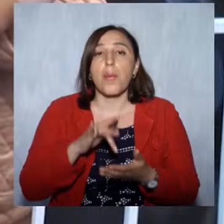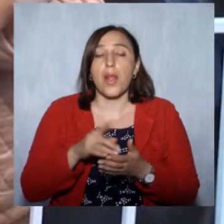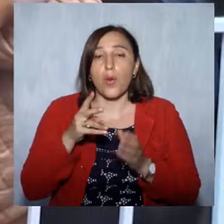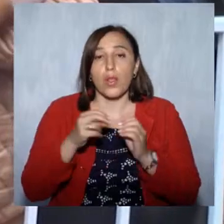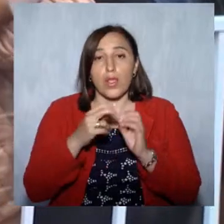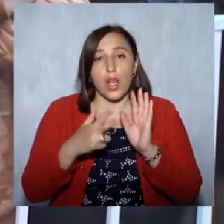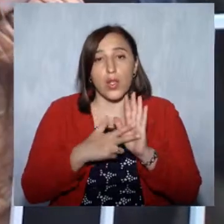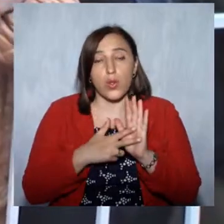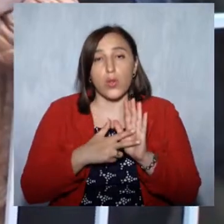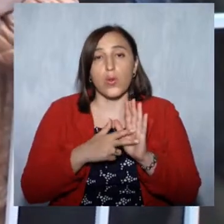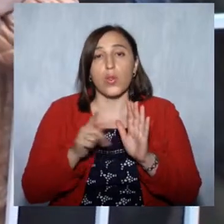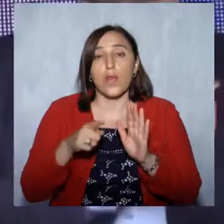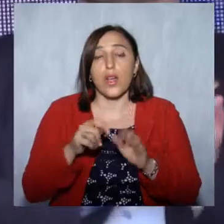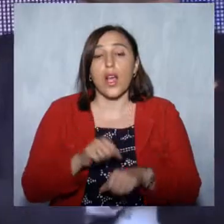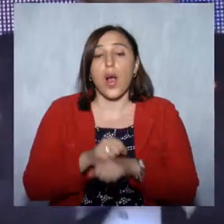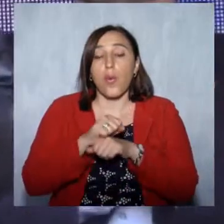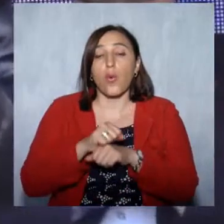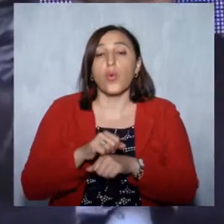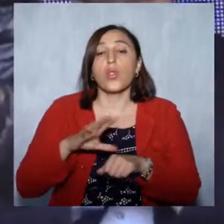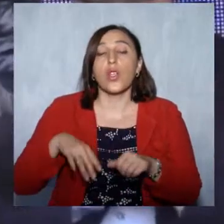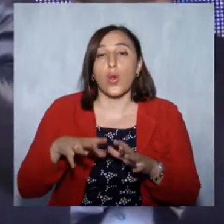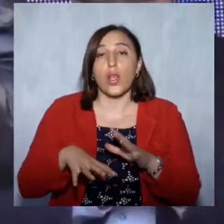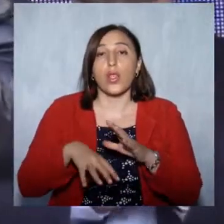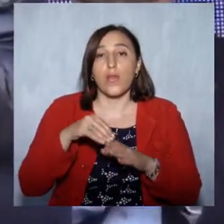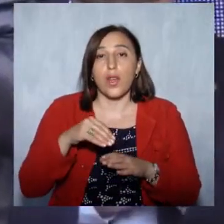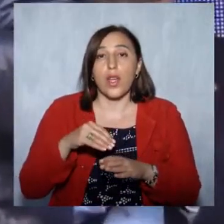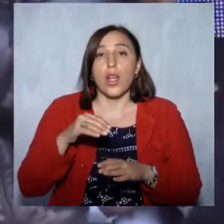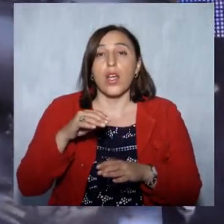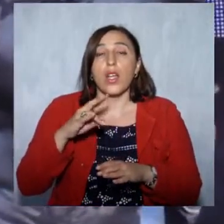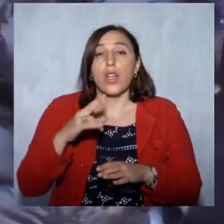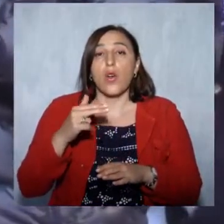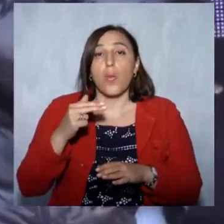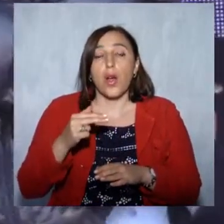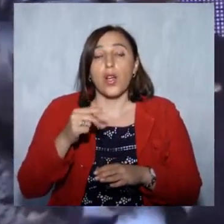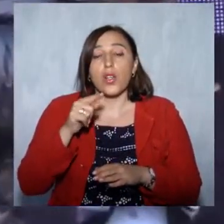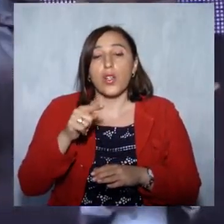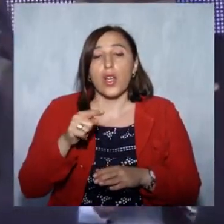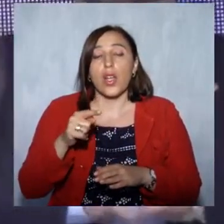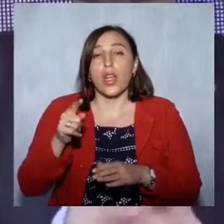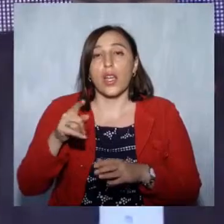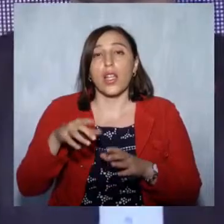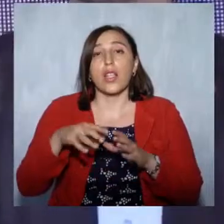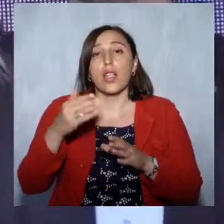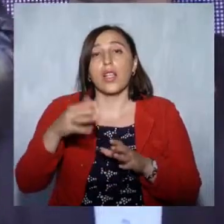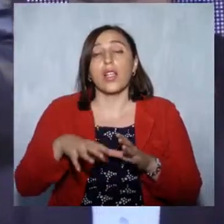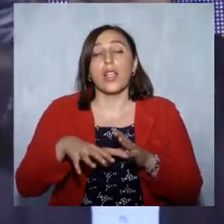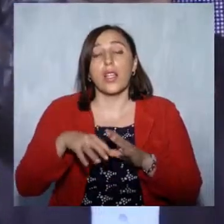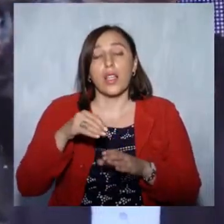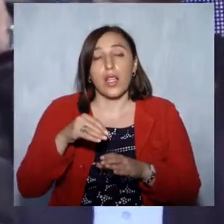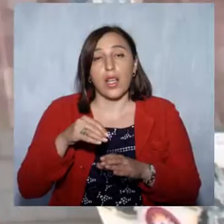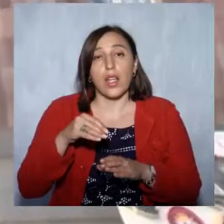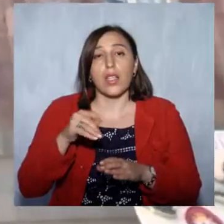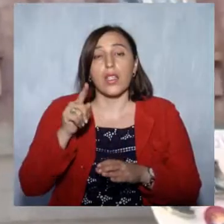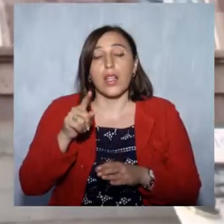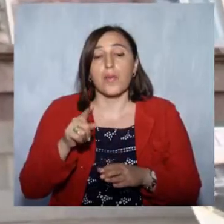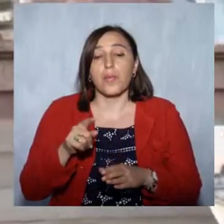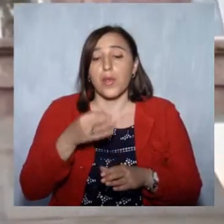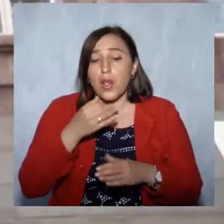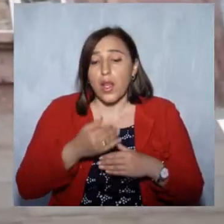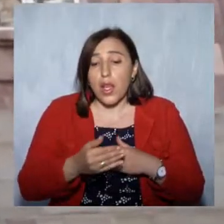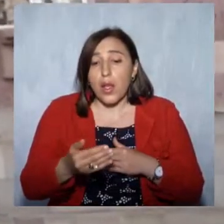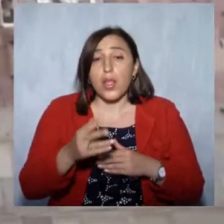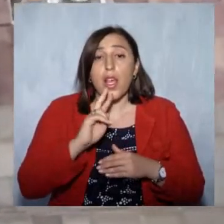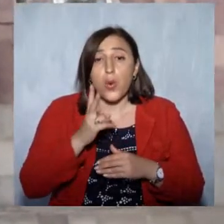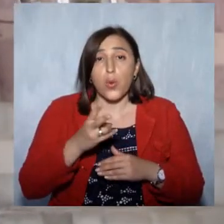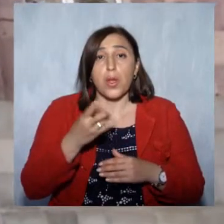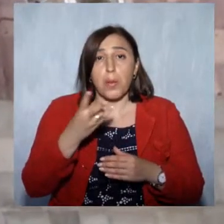2018-ի հեղափոխությունից հետո, հաղթելով Նիկոլ Փաշինյանի գլխավորած իշխանության թեկնածուին։ Նրա պաշտոնավարման ժամկետի ավարտին դեռ 2 տարի